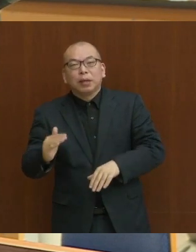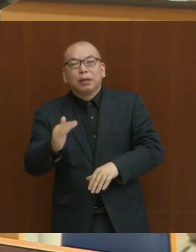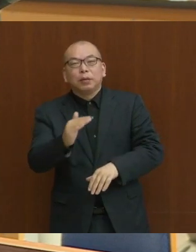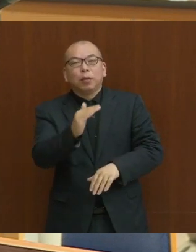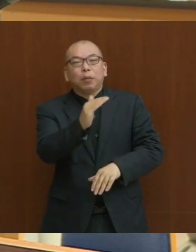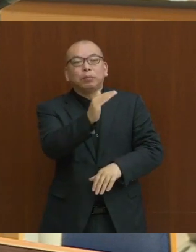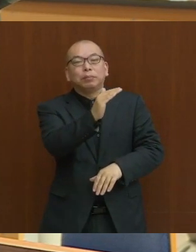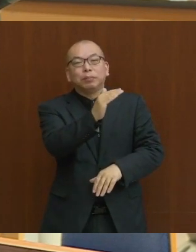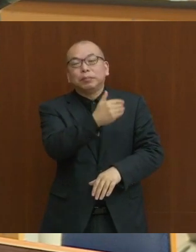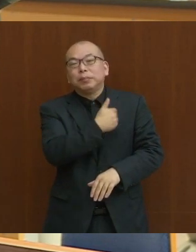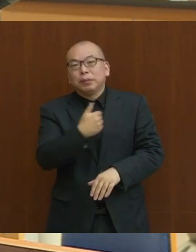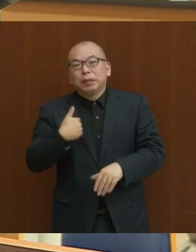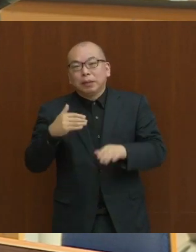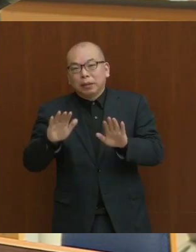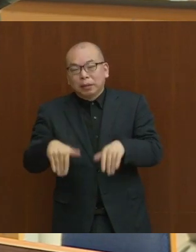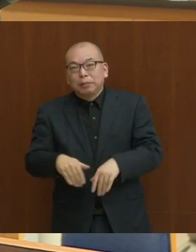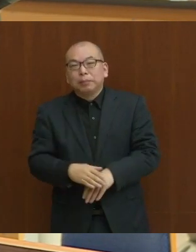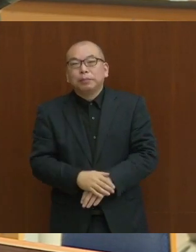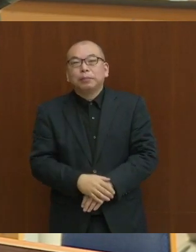ができました。